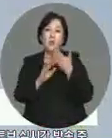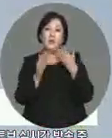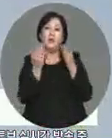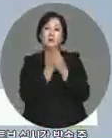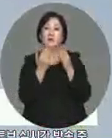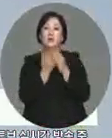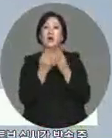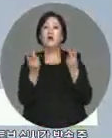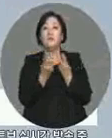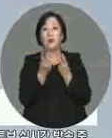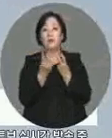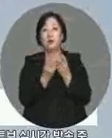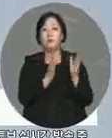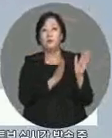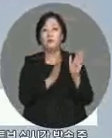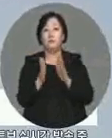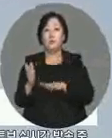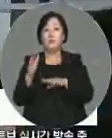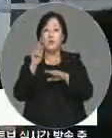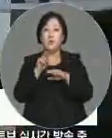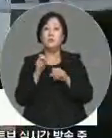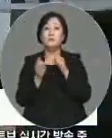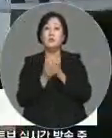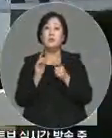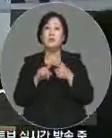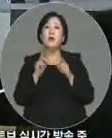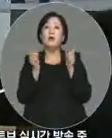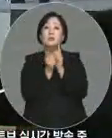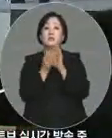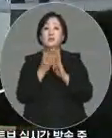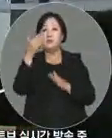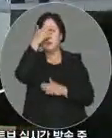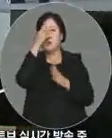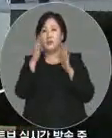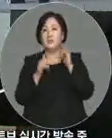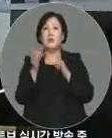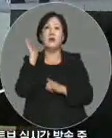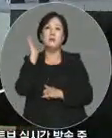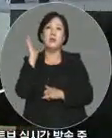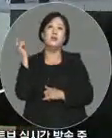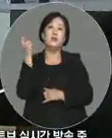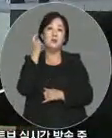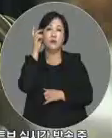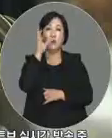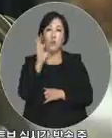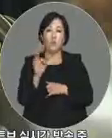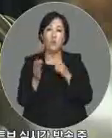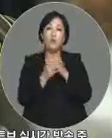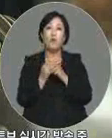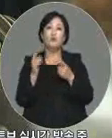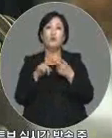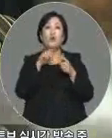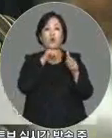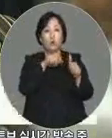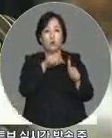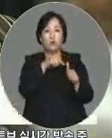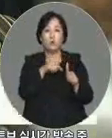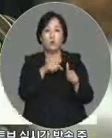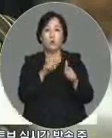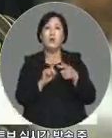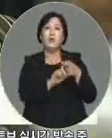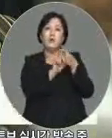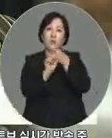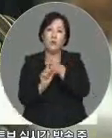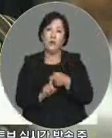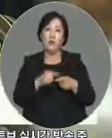방안을 모색하는 자리를 마련했습니다. 현장에 있는 청년들의 생생한 목소리를 직접 들었고 교육적 인프라의